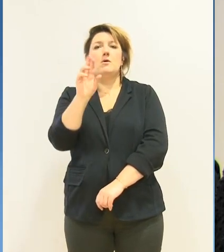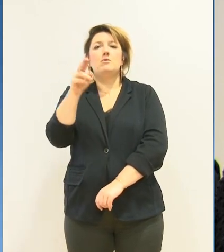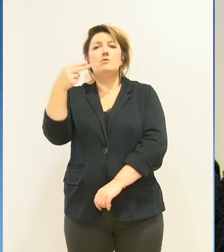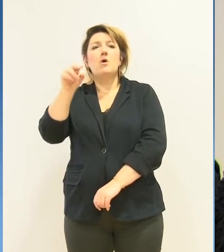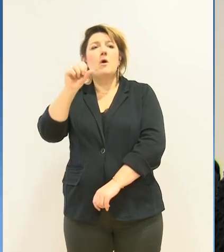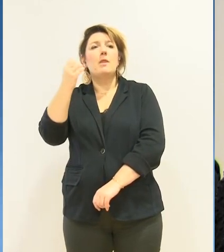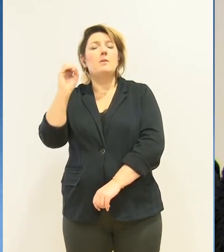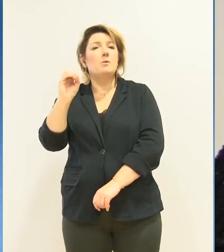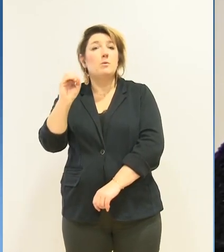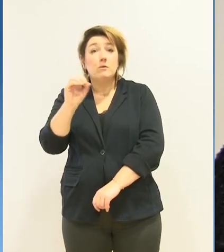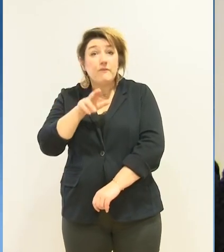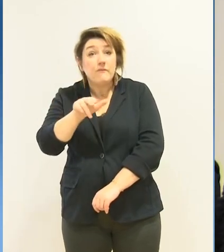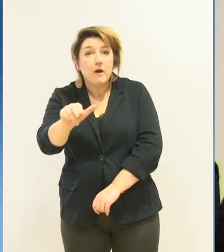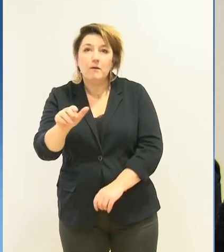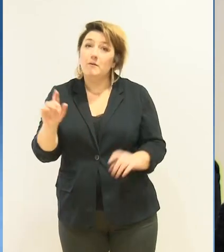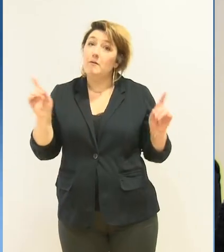arriver